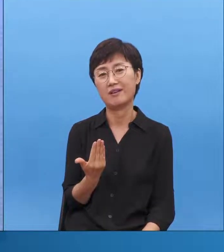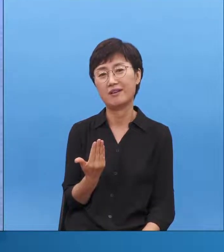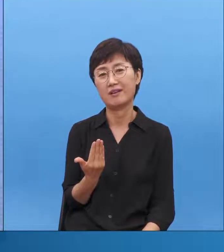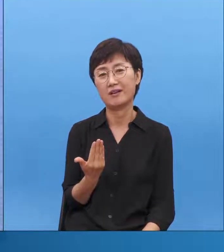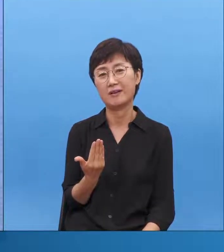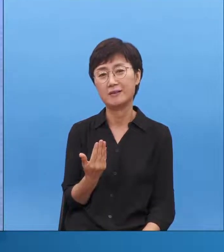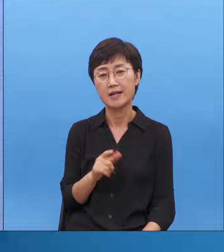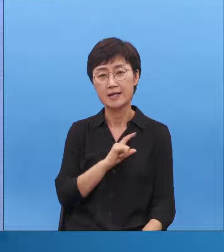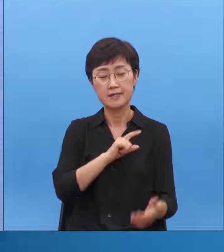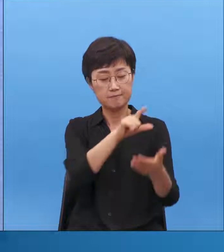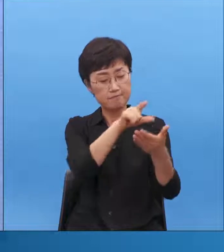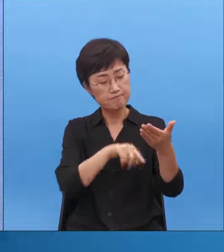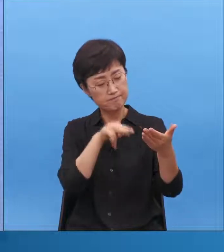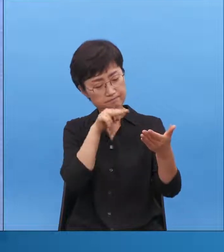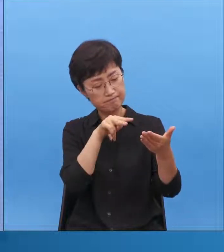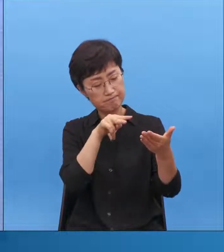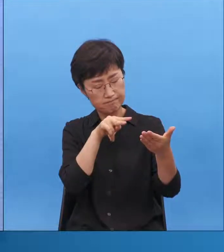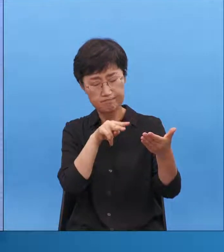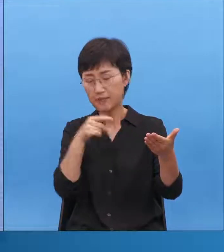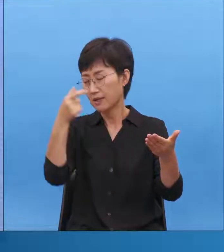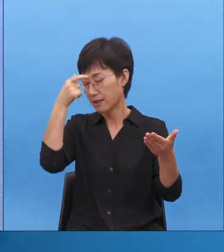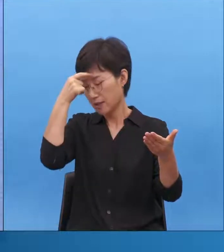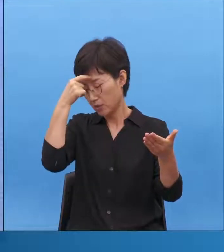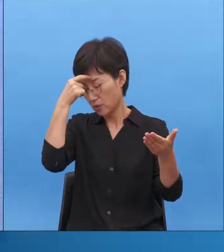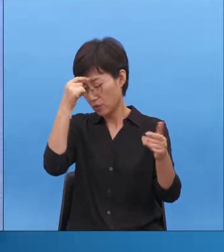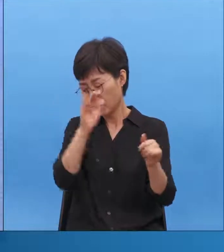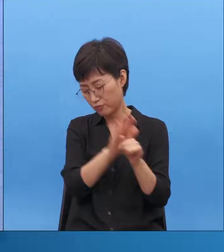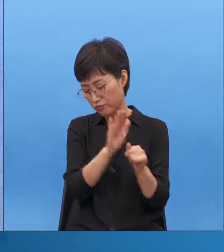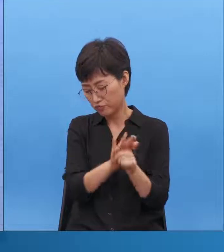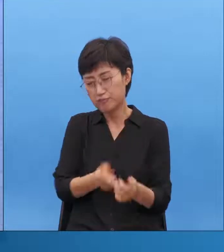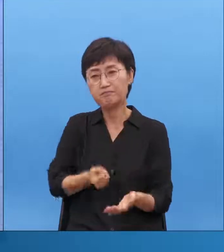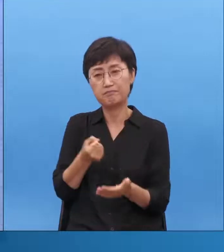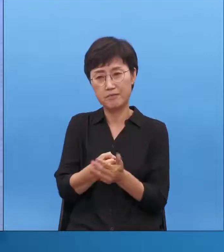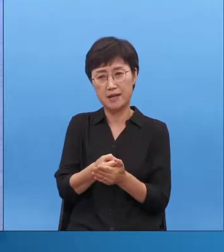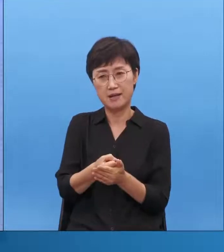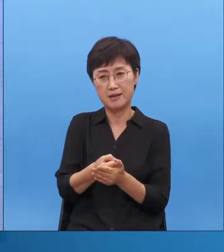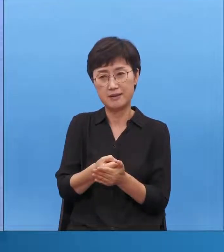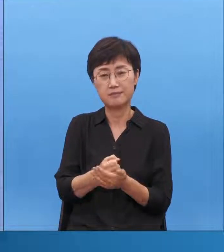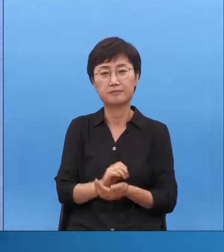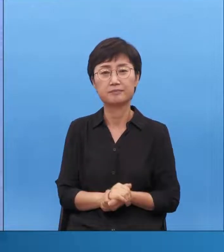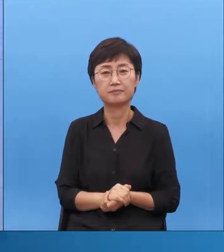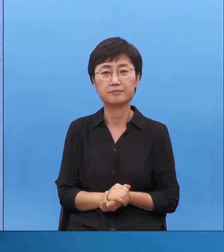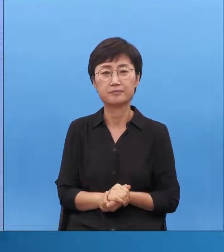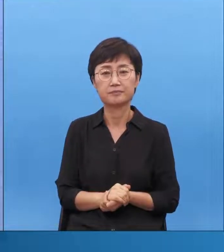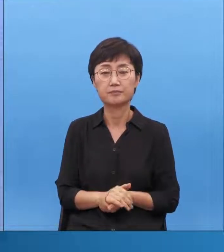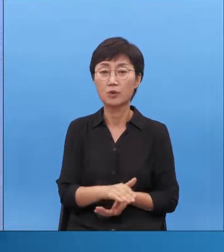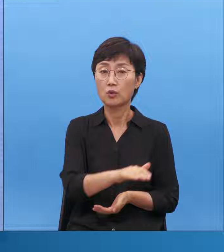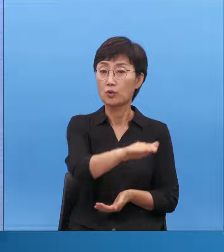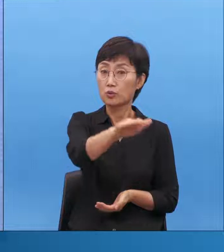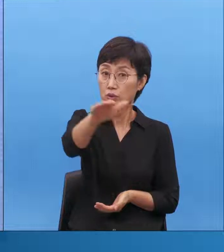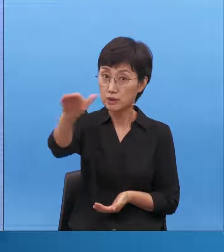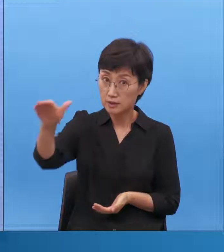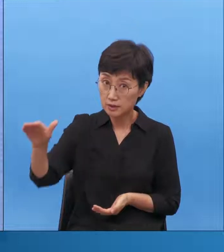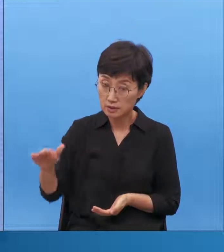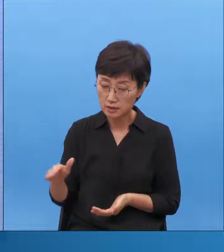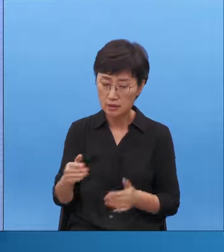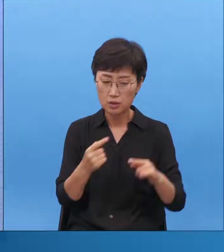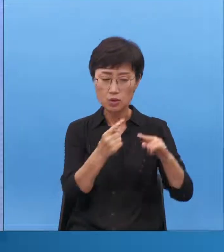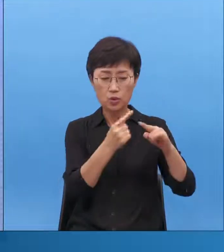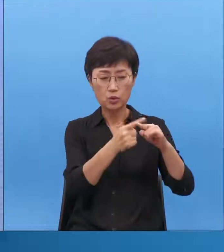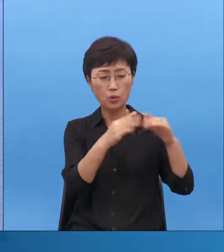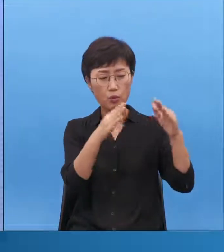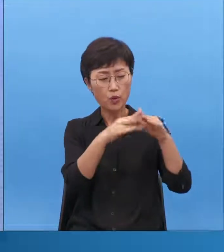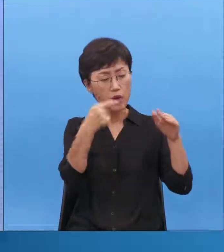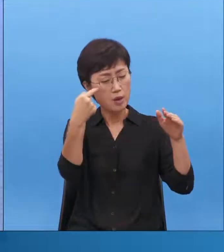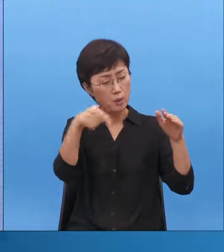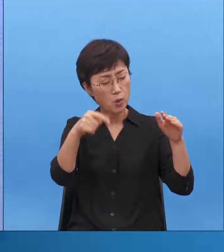되구나. And I thought to myself, I really need to pray 24 hours for these individuals. 우리는 없어진 교회 회복해야 됩니다. We need to restore the